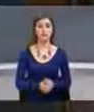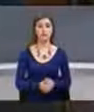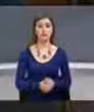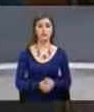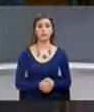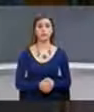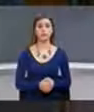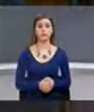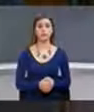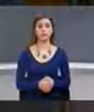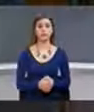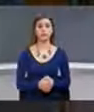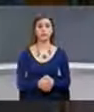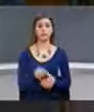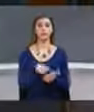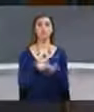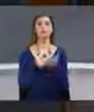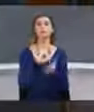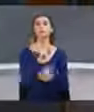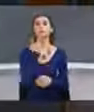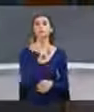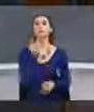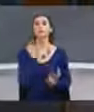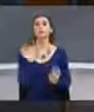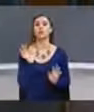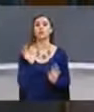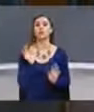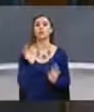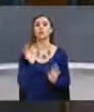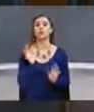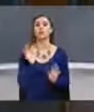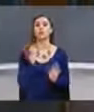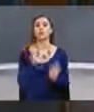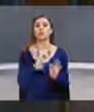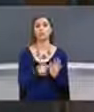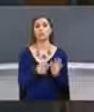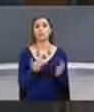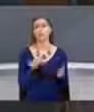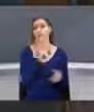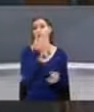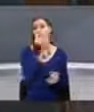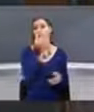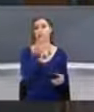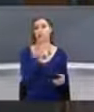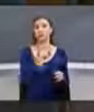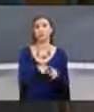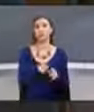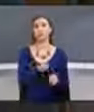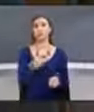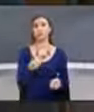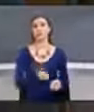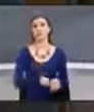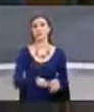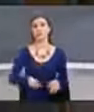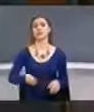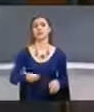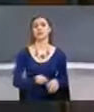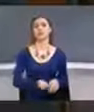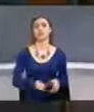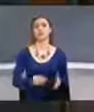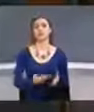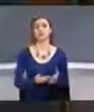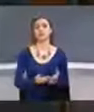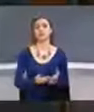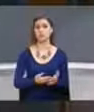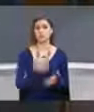Pra, këtu vetëm mënyrë dëshirore po thotë është shumë keq, pra diçysh sikur mënyrë vajtuese. Pajtona unë me këtë,